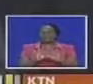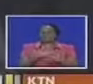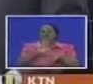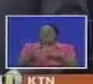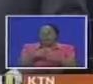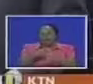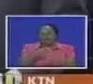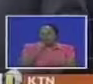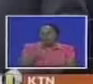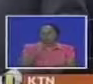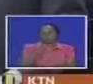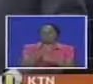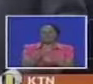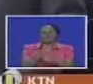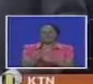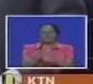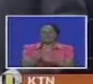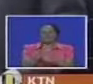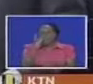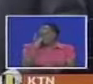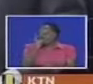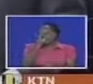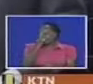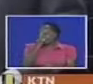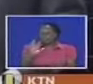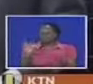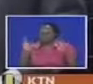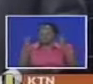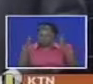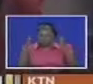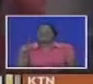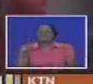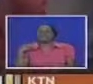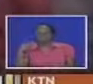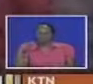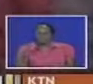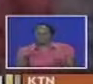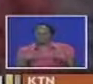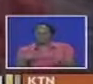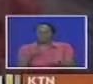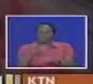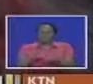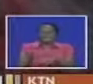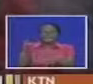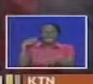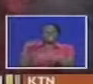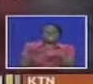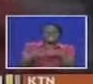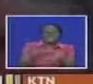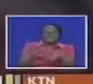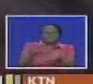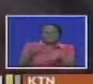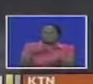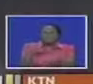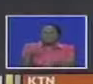work. Rais huyo mstaafu aliwapongeza washiriki wa kujitokeza kwa wingi licha ya Kenya mwezi jana kukumbwa na shambulizi la